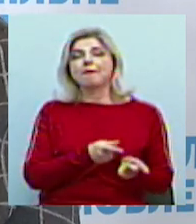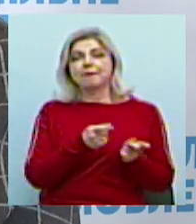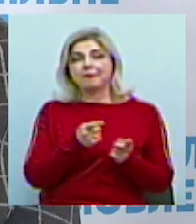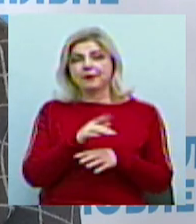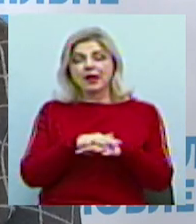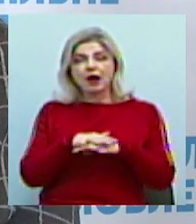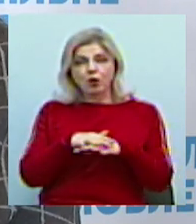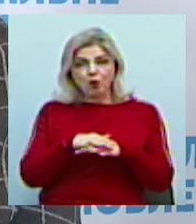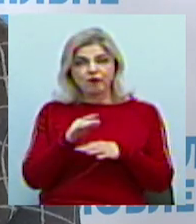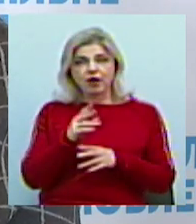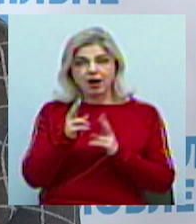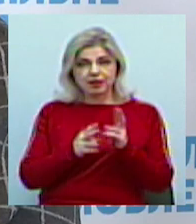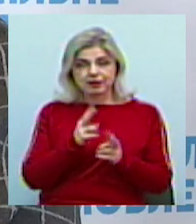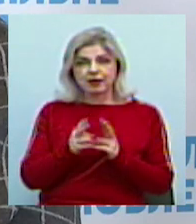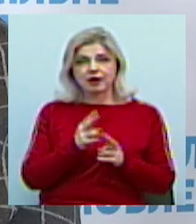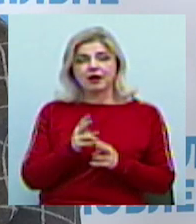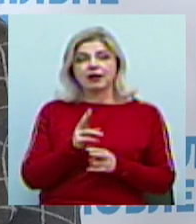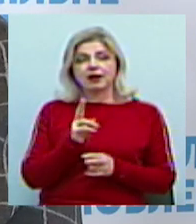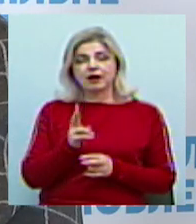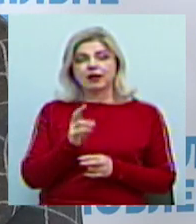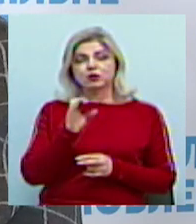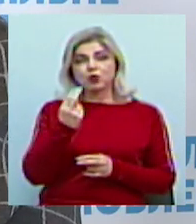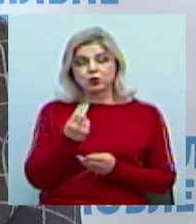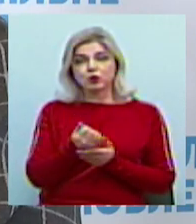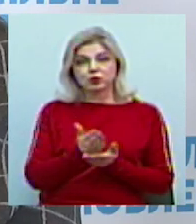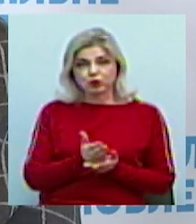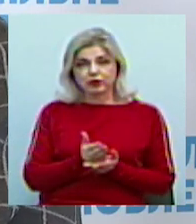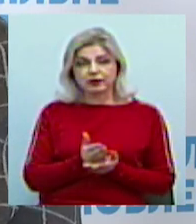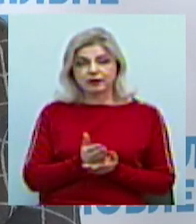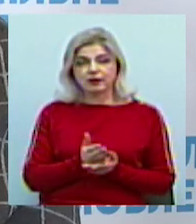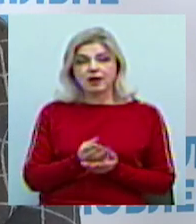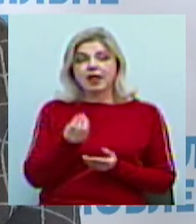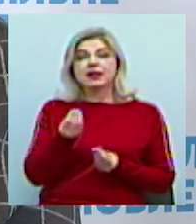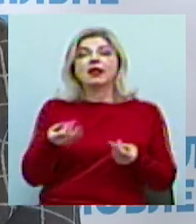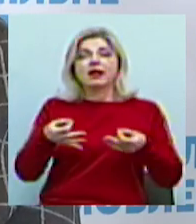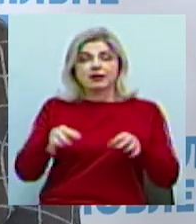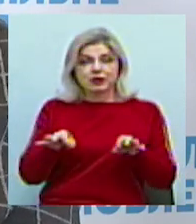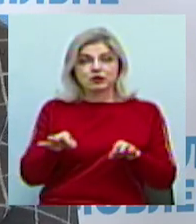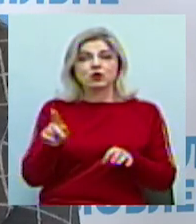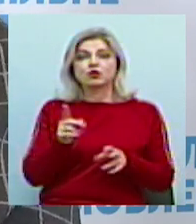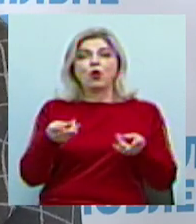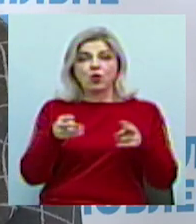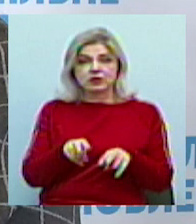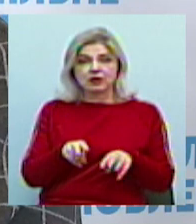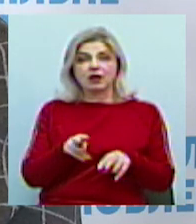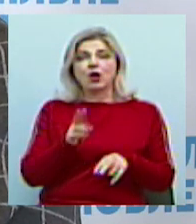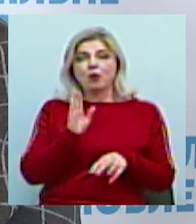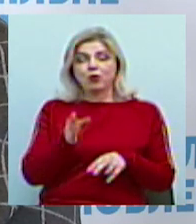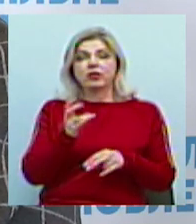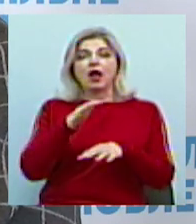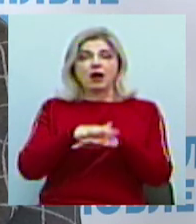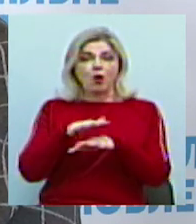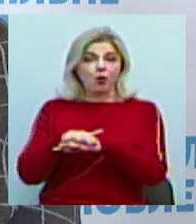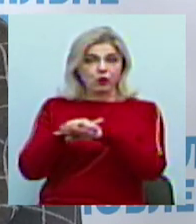від Ощадбанку до організації надавачів соціальних послуг, то, звичайно, ті залишки, які залишаться, вони потім будуть відкрити рахунок в